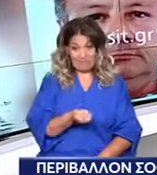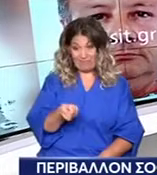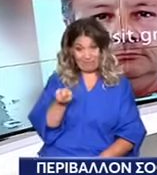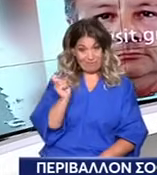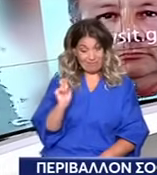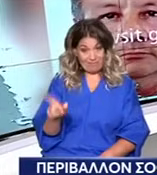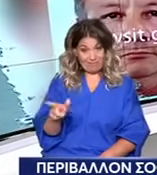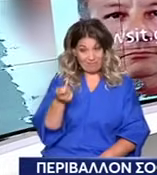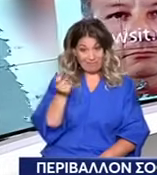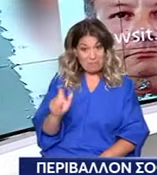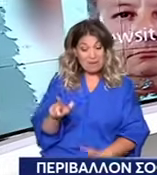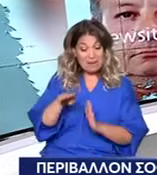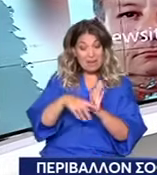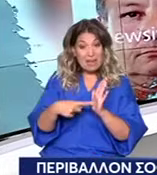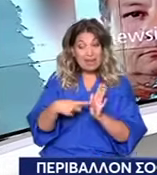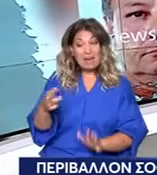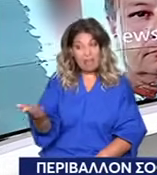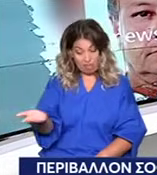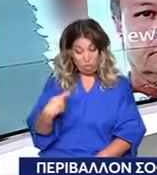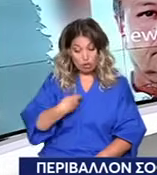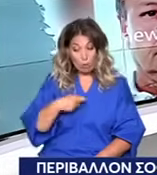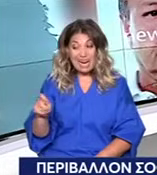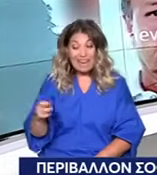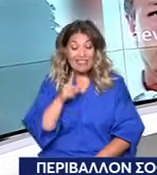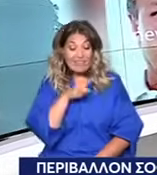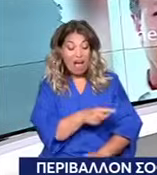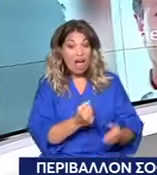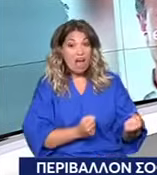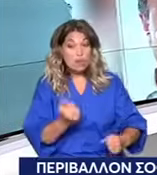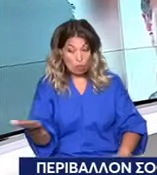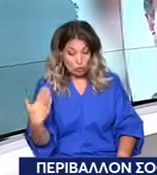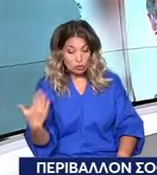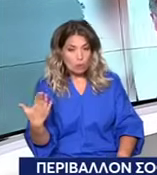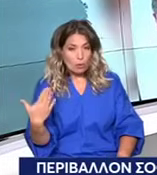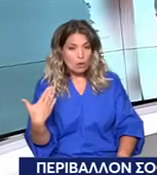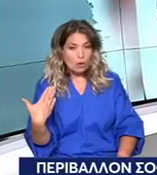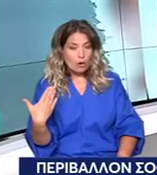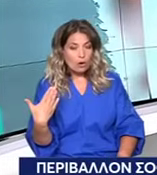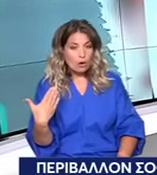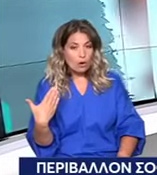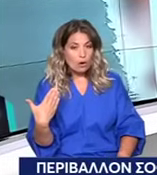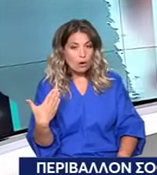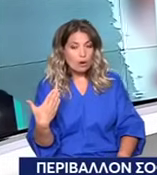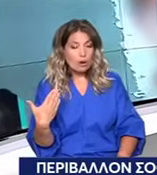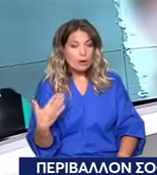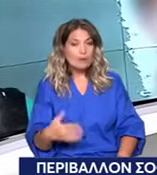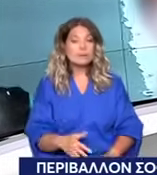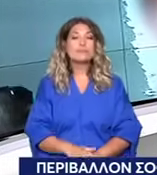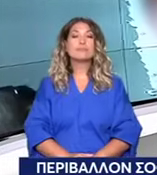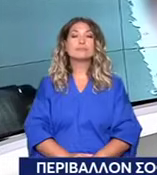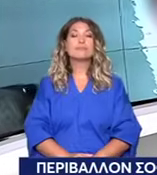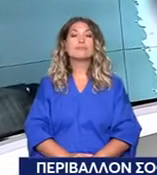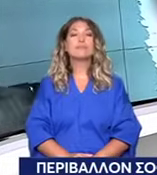των περιοριστικών όρων ήταν να του παραδώσει το συγκεκριμένο κλειδί του αυτοκινήτου. Το περιβάλλον της